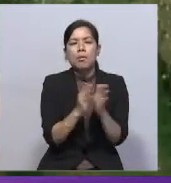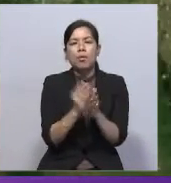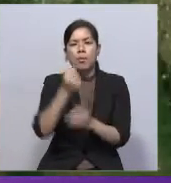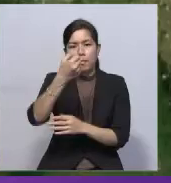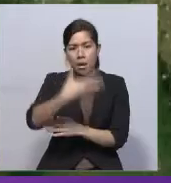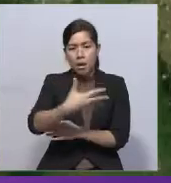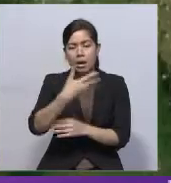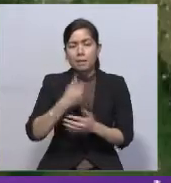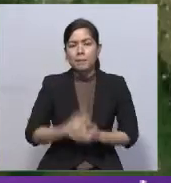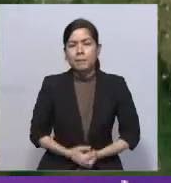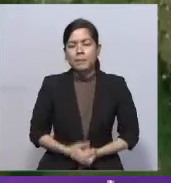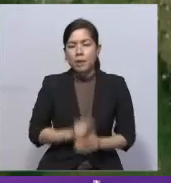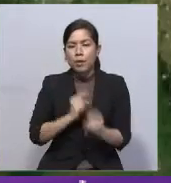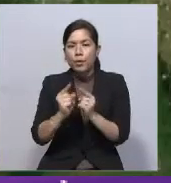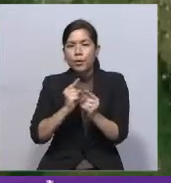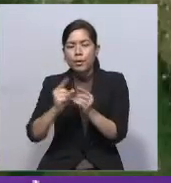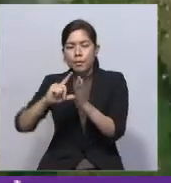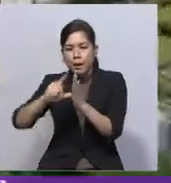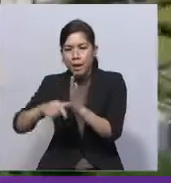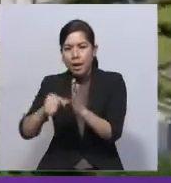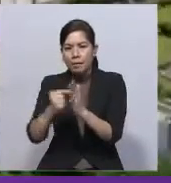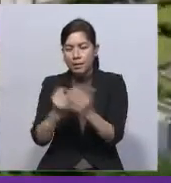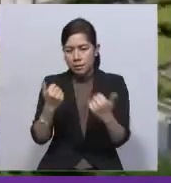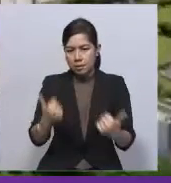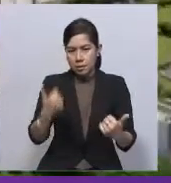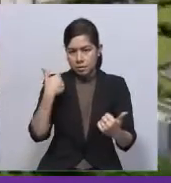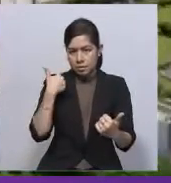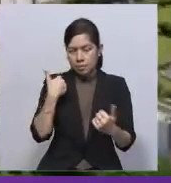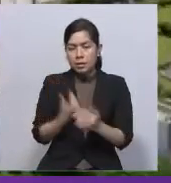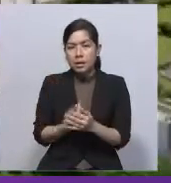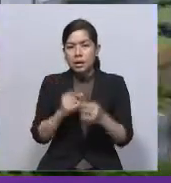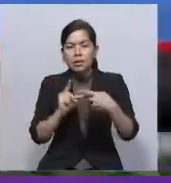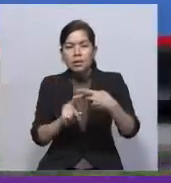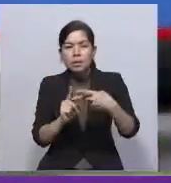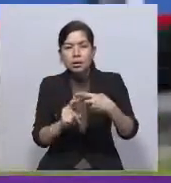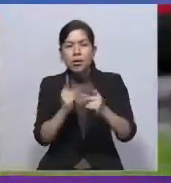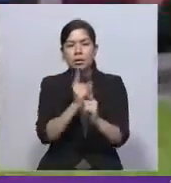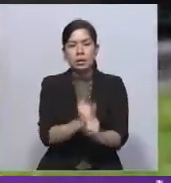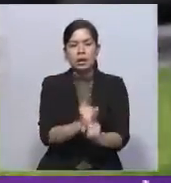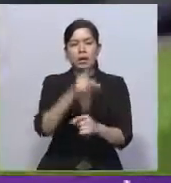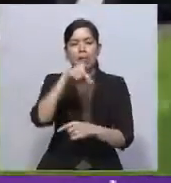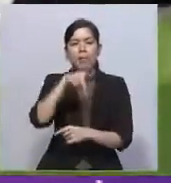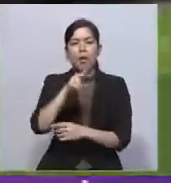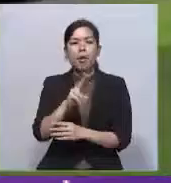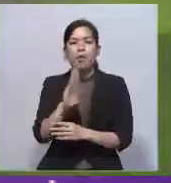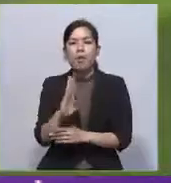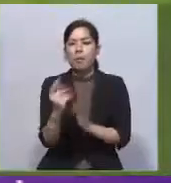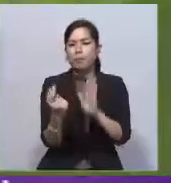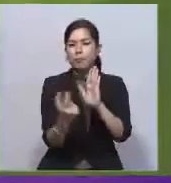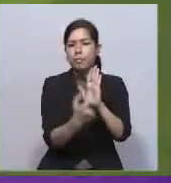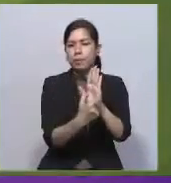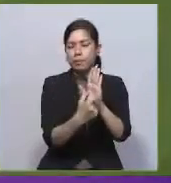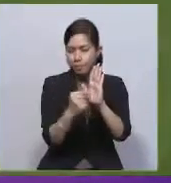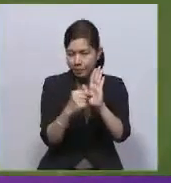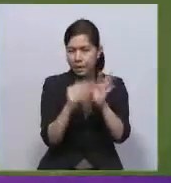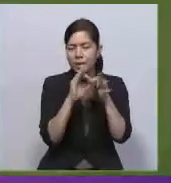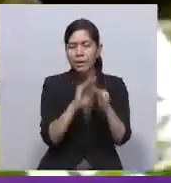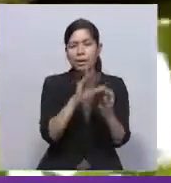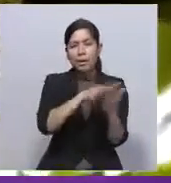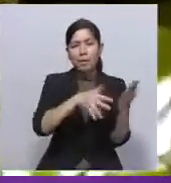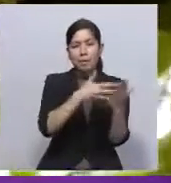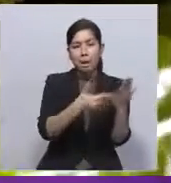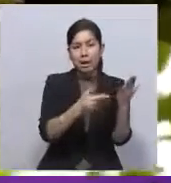กได้คุยท่านเลขาอันนี้ต้องเหลือ2ตามที่พ.ร.บ.ระบุแผนแม่บทร